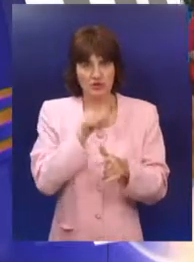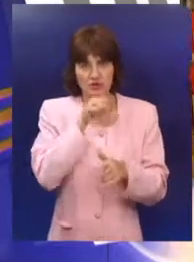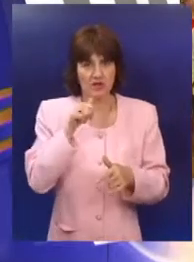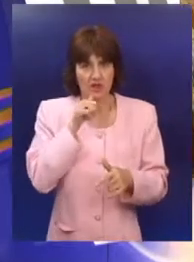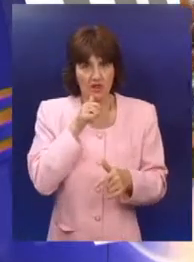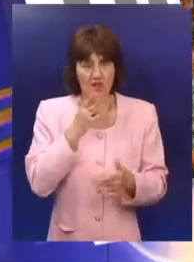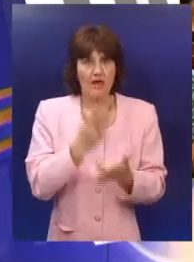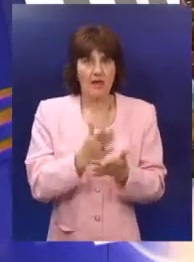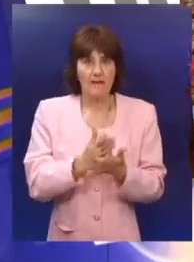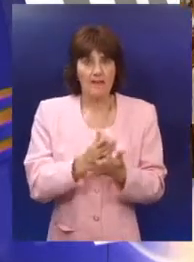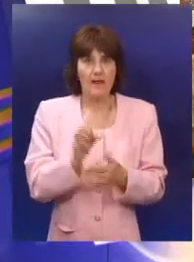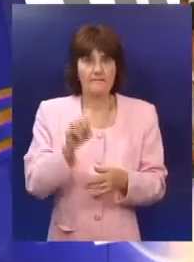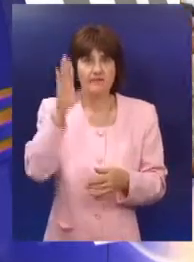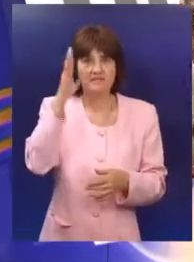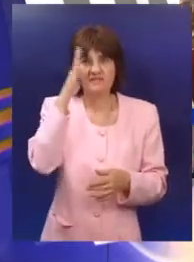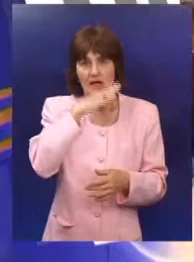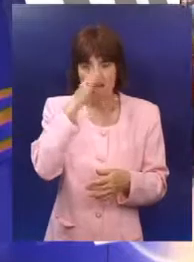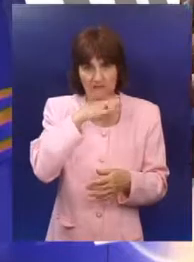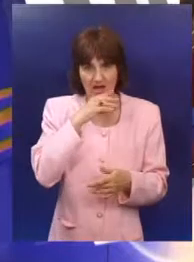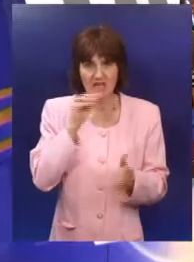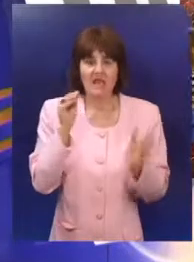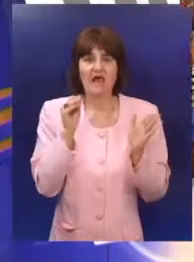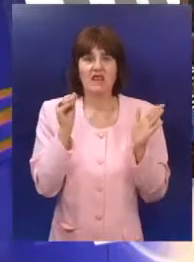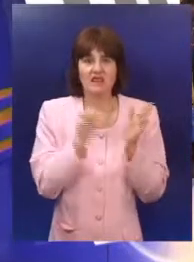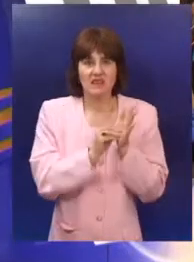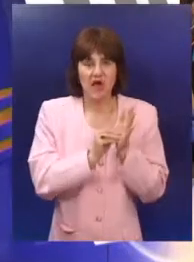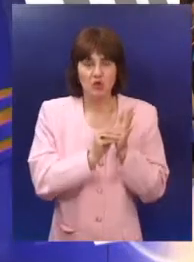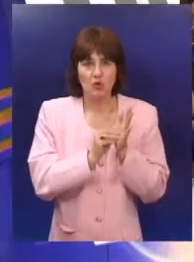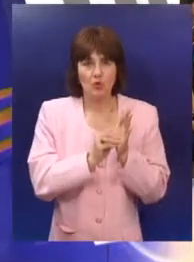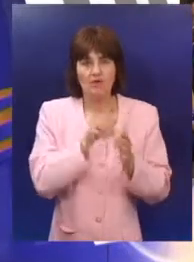Takmičenje Kengur bez granica je održano 15. marta, a datum i